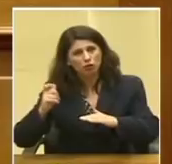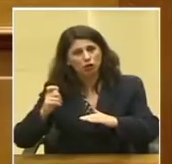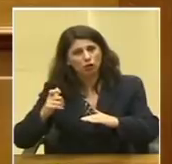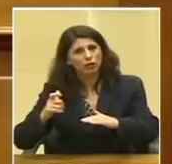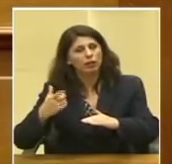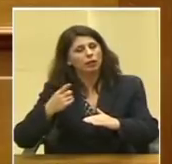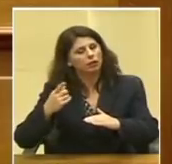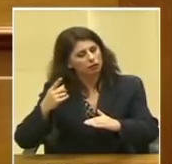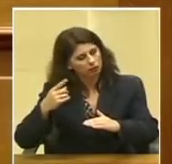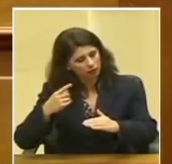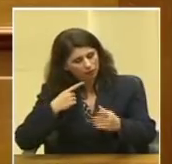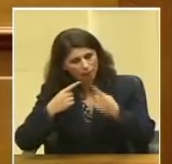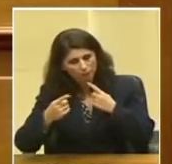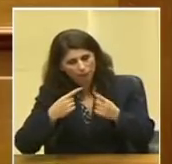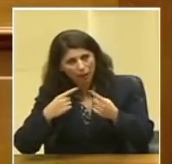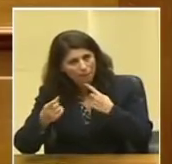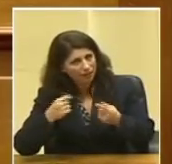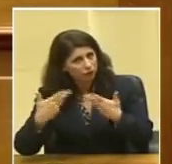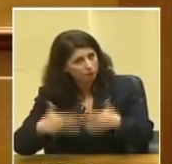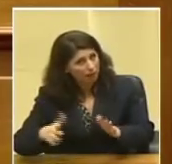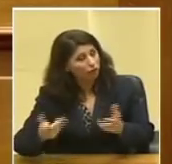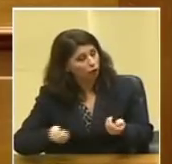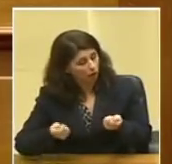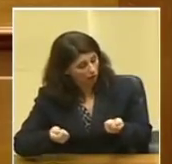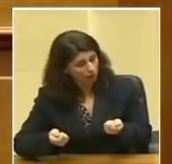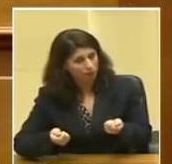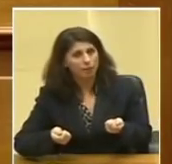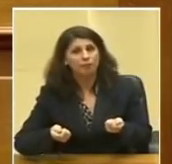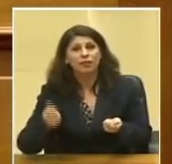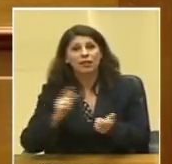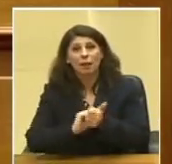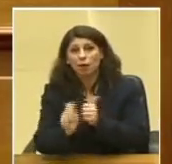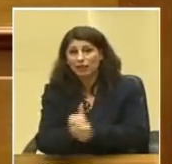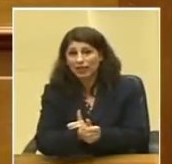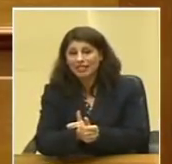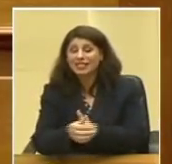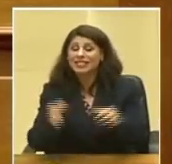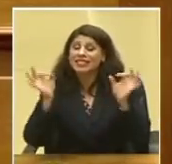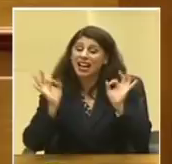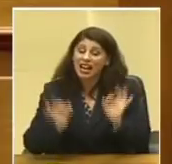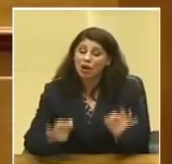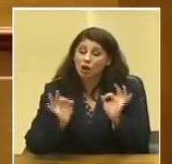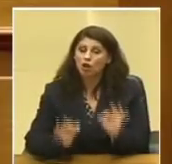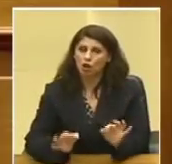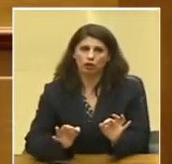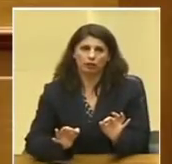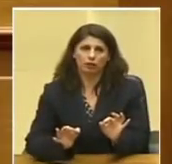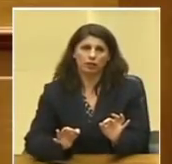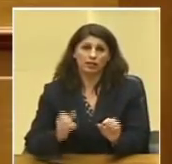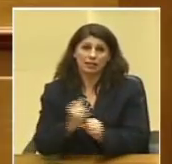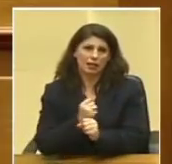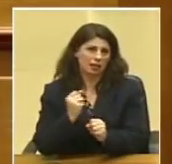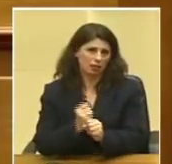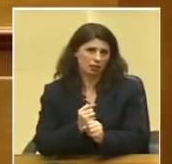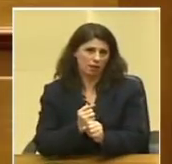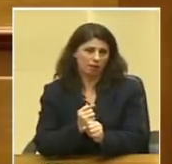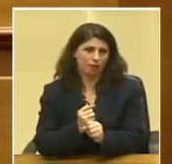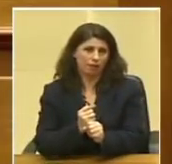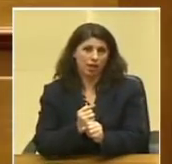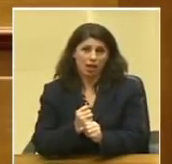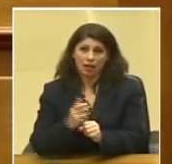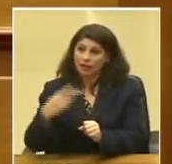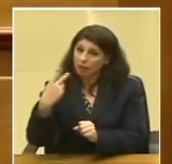ήδη γίνει πράξη. Και βεβαίως η αποκατάσταση της κανονικότητας στην εργασία. Και από